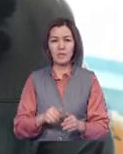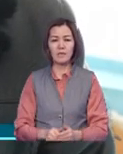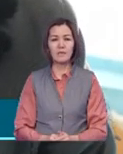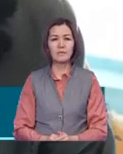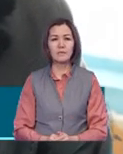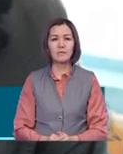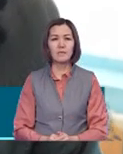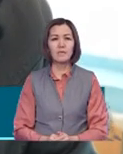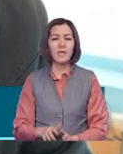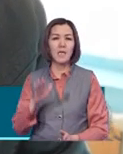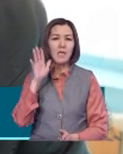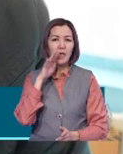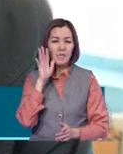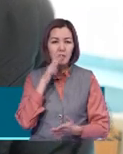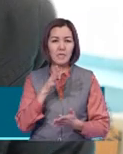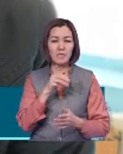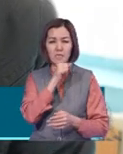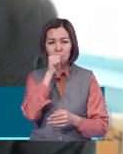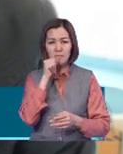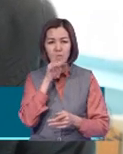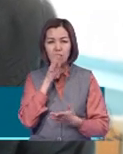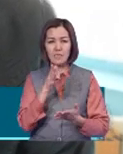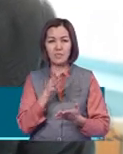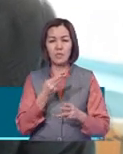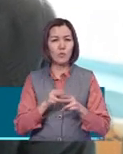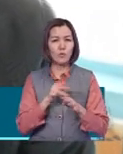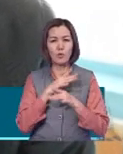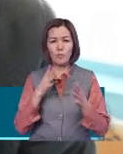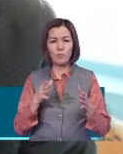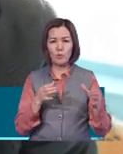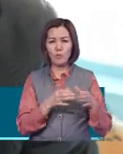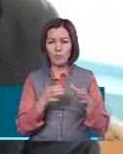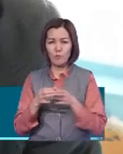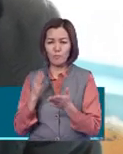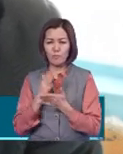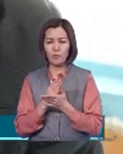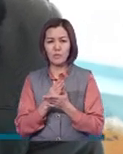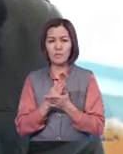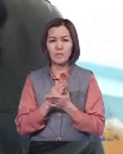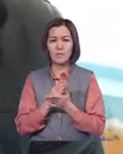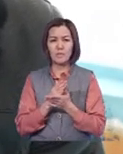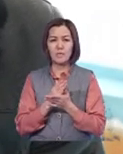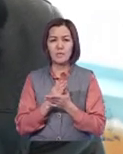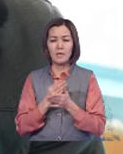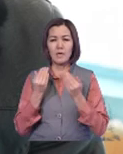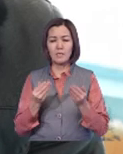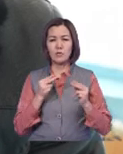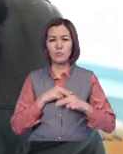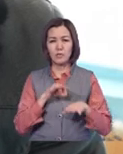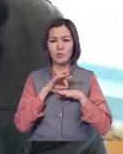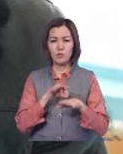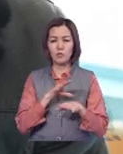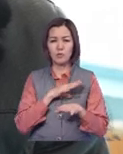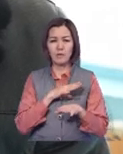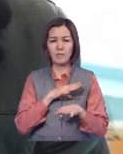мәселе, иттің қазір осы қыс мезгілдерінде өз көп топтасып жүретін уақытысы, жұмыстар жүргізіліп жатыр.